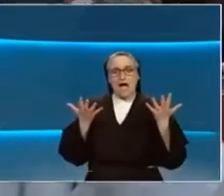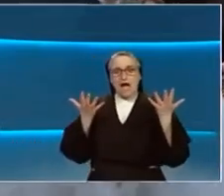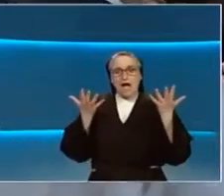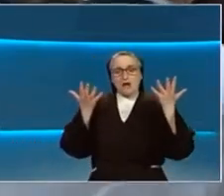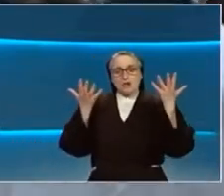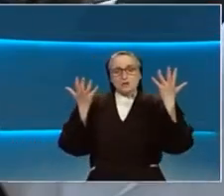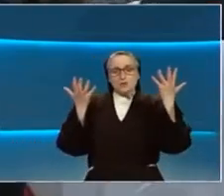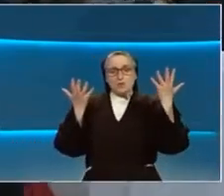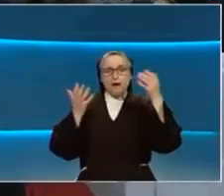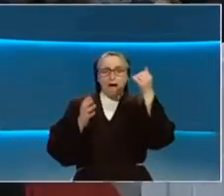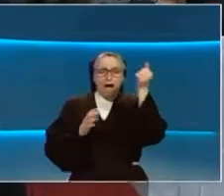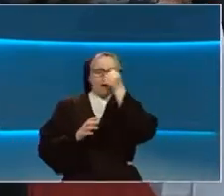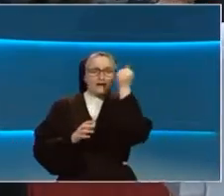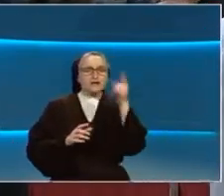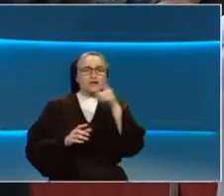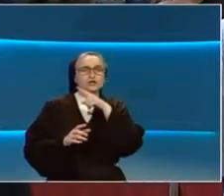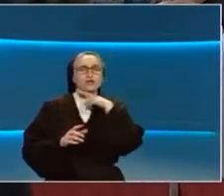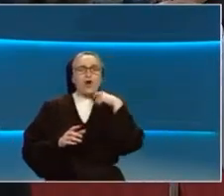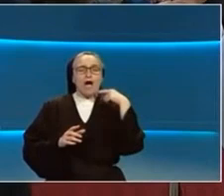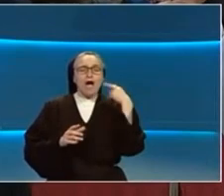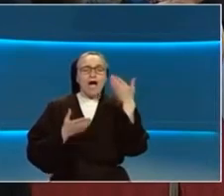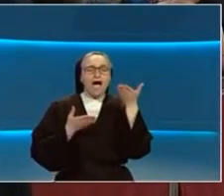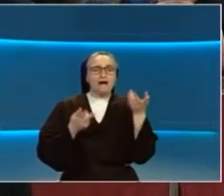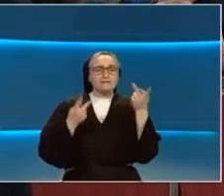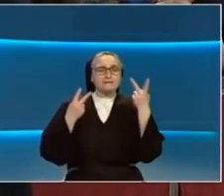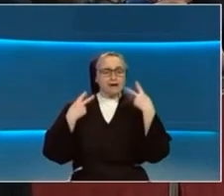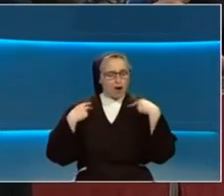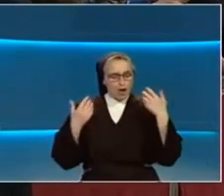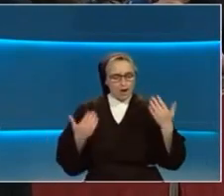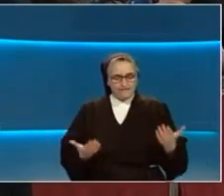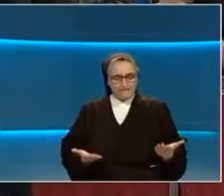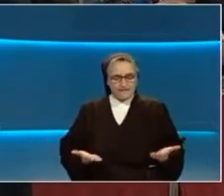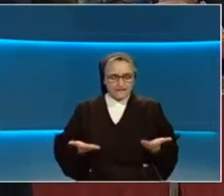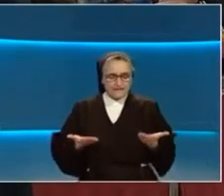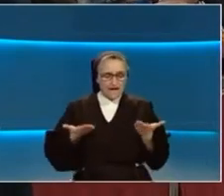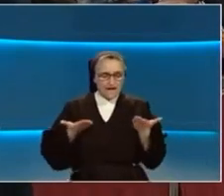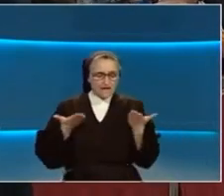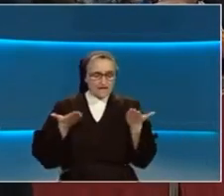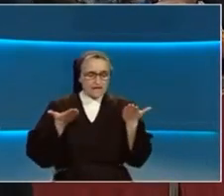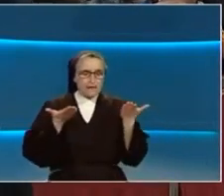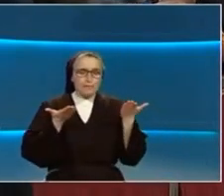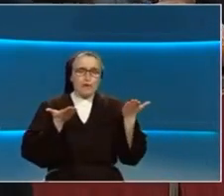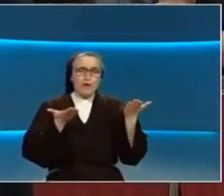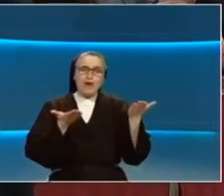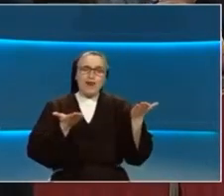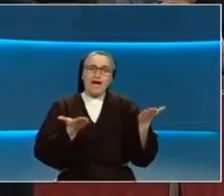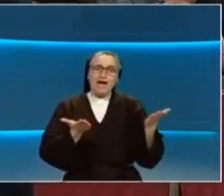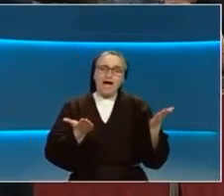Thank you.